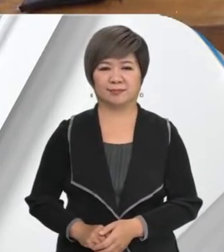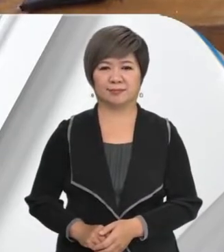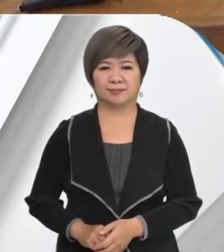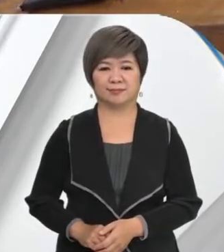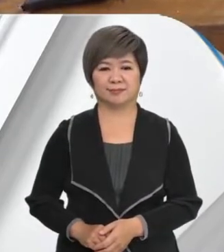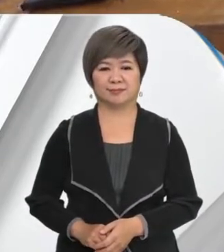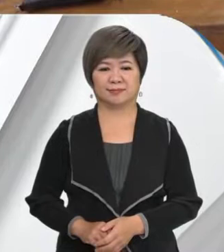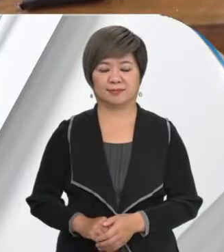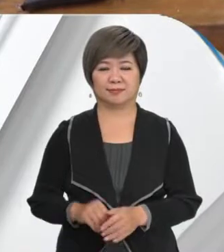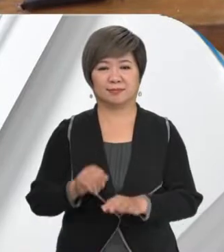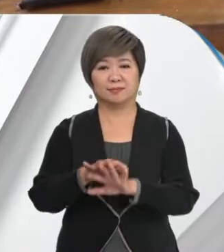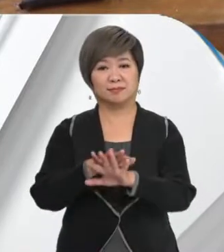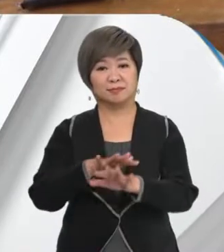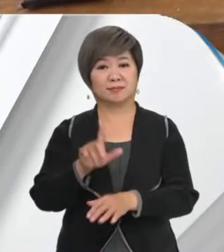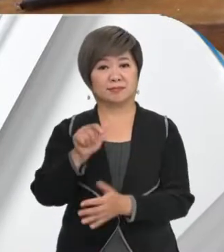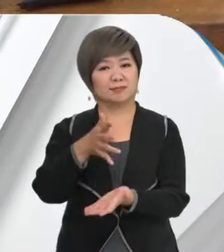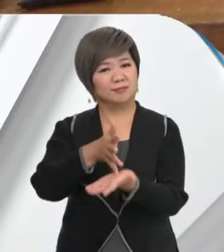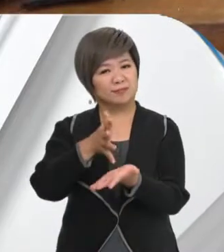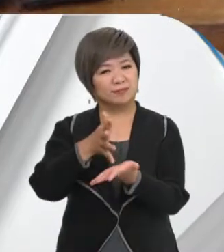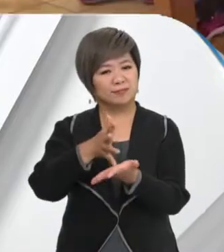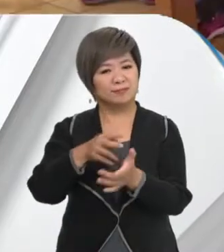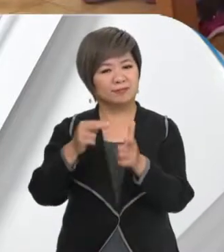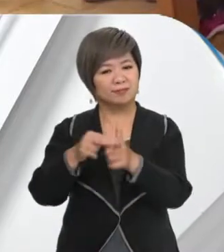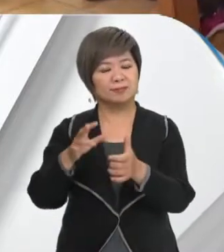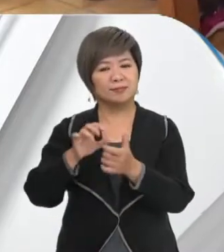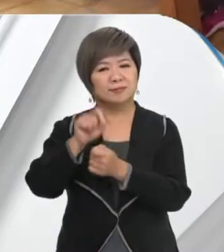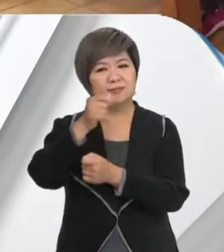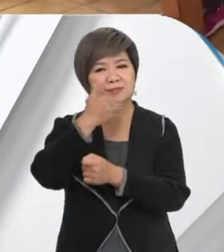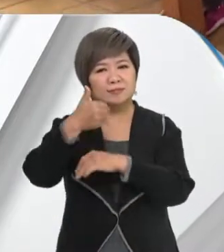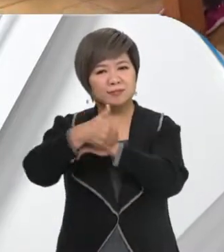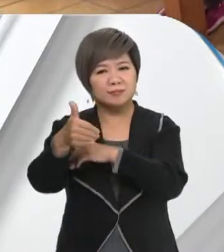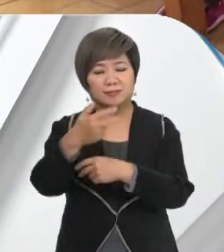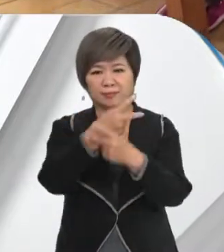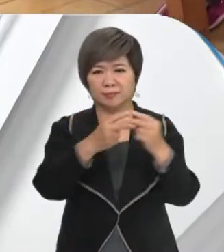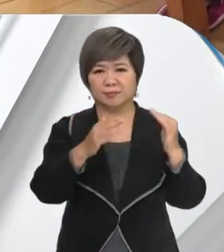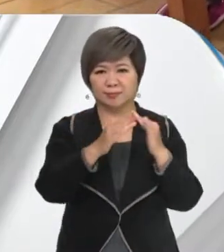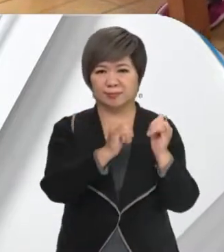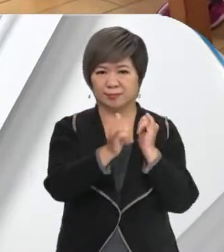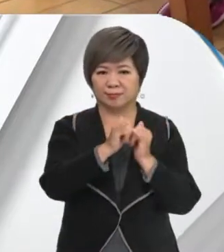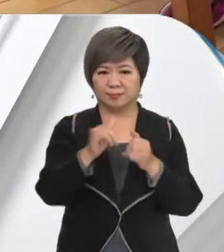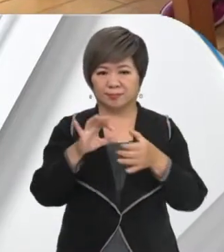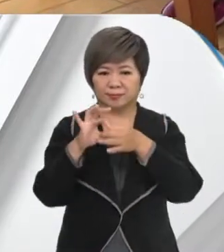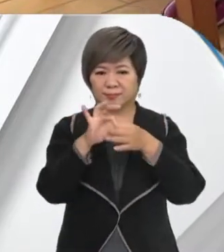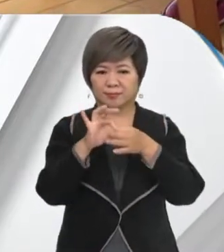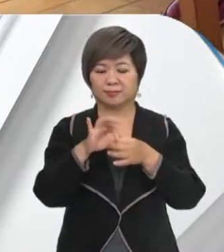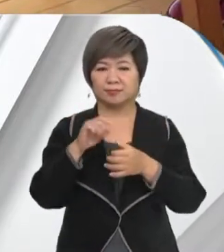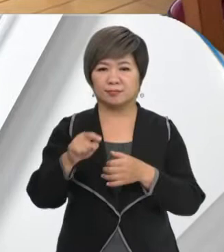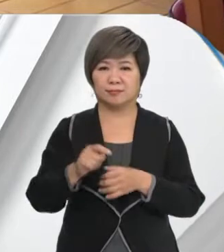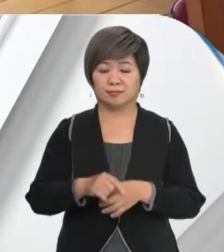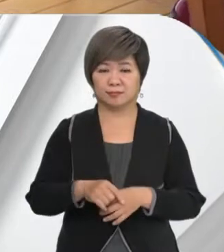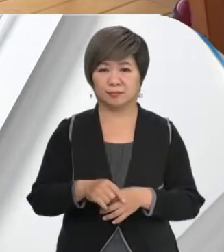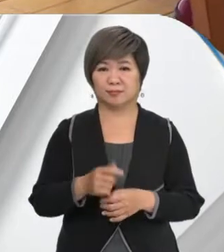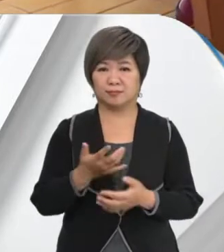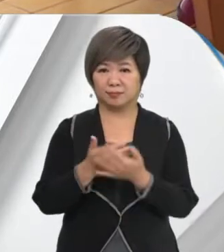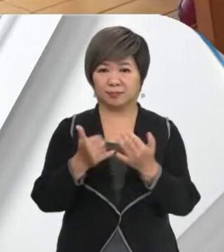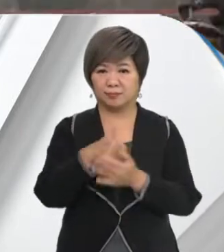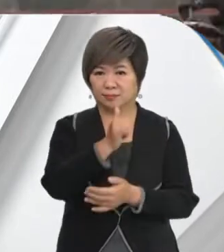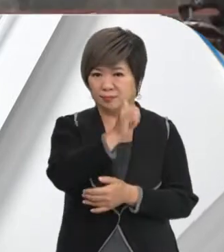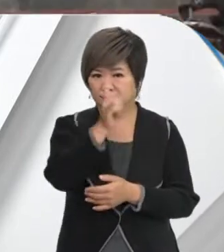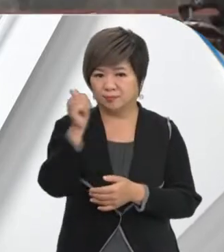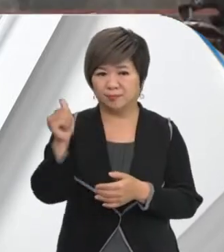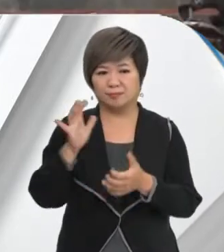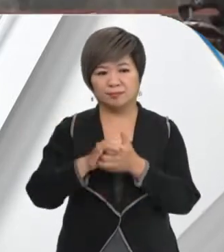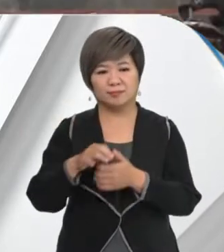先生头苦同红小街原先向同客人关系，因为还有内雕刻家建筑保留落来。天天是在后街去二